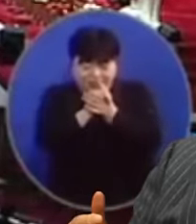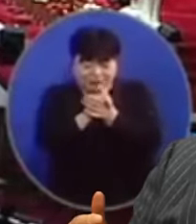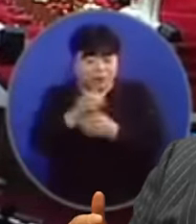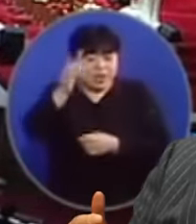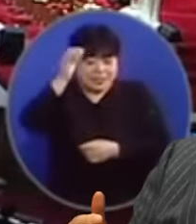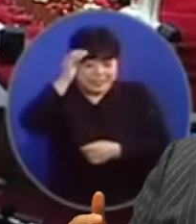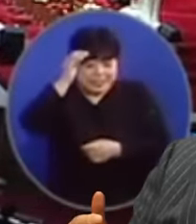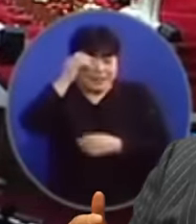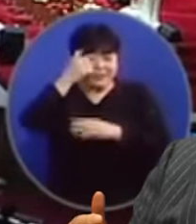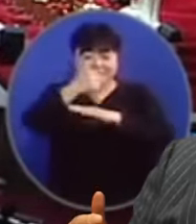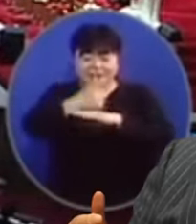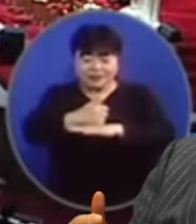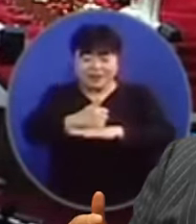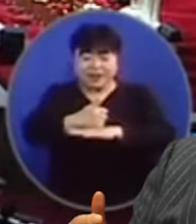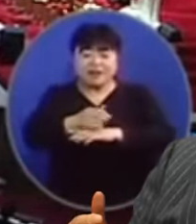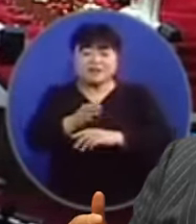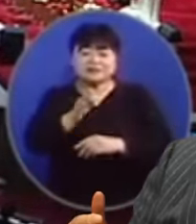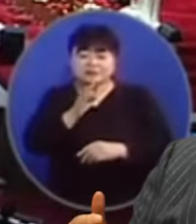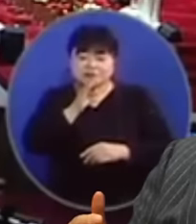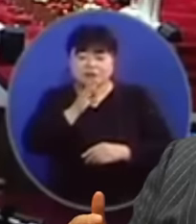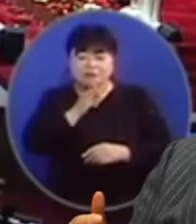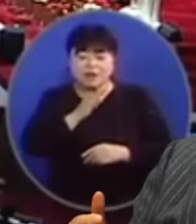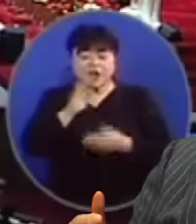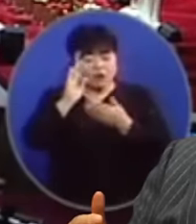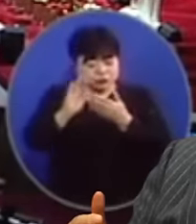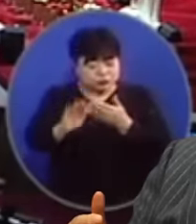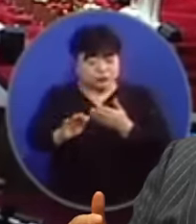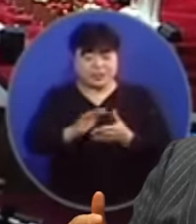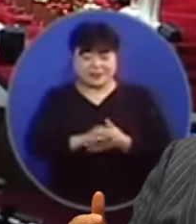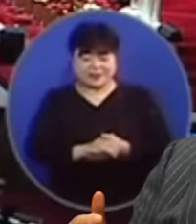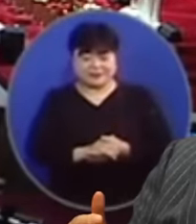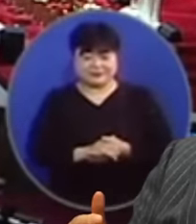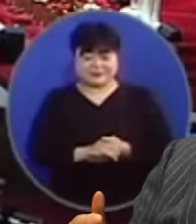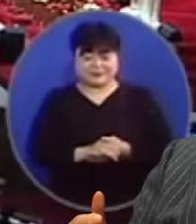기대를 한 결과에 그는 훗날에